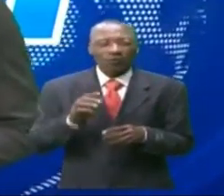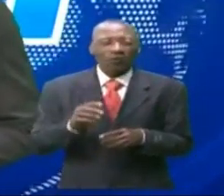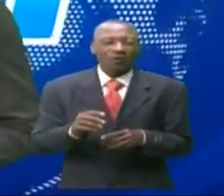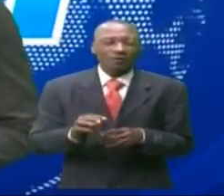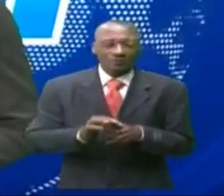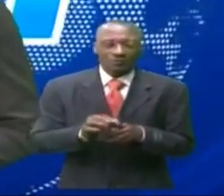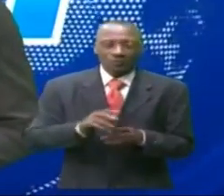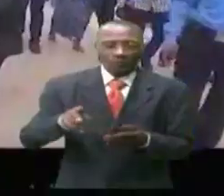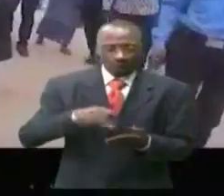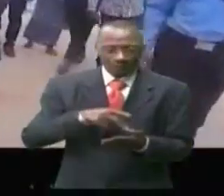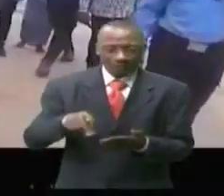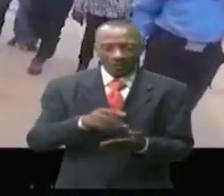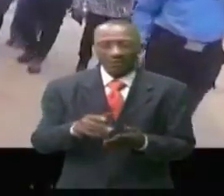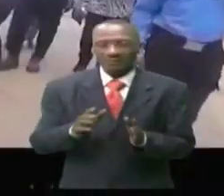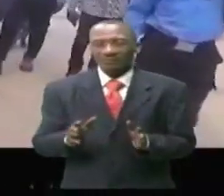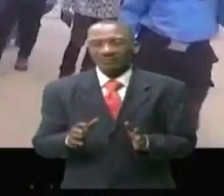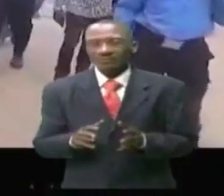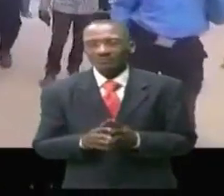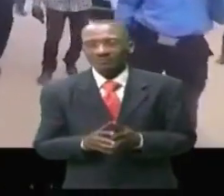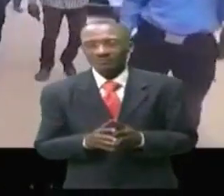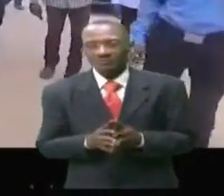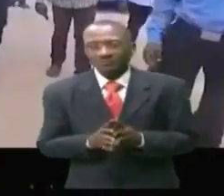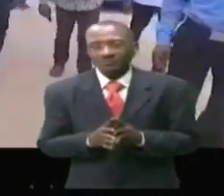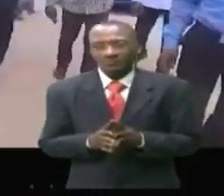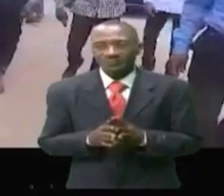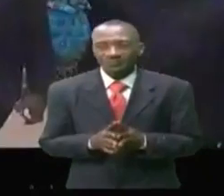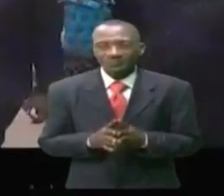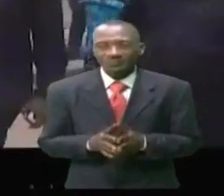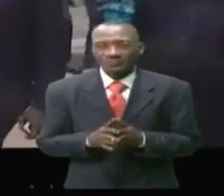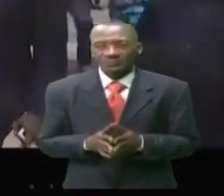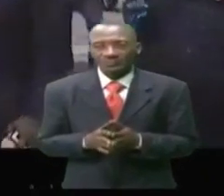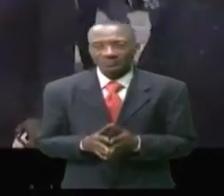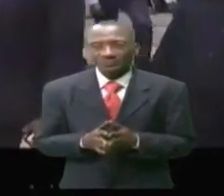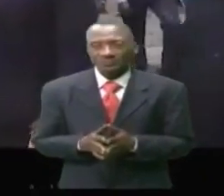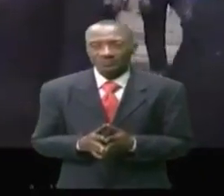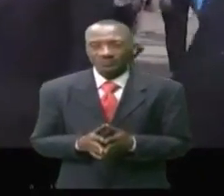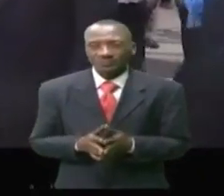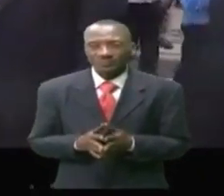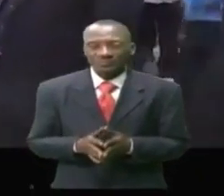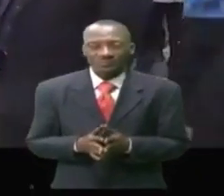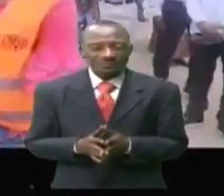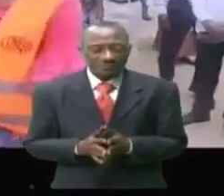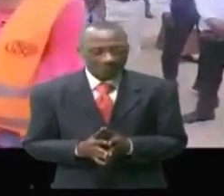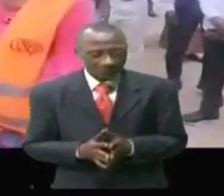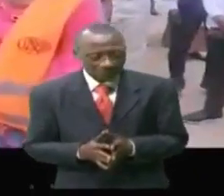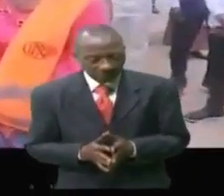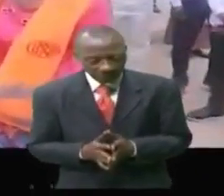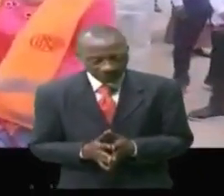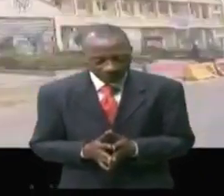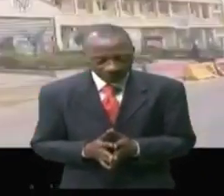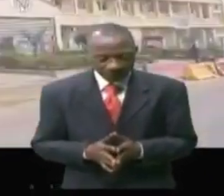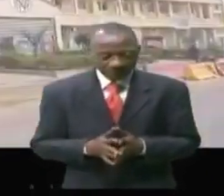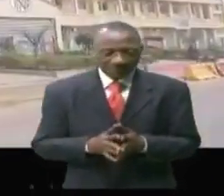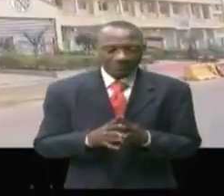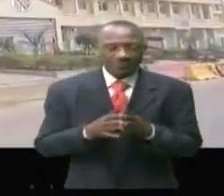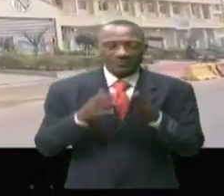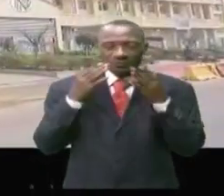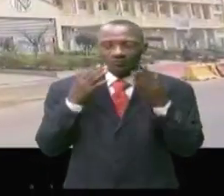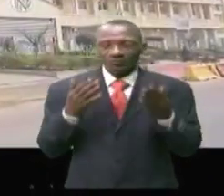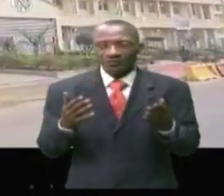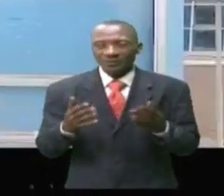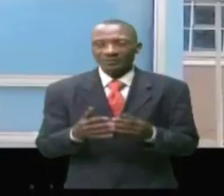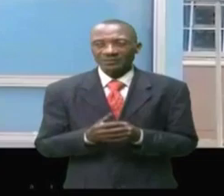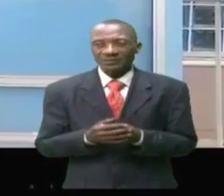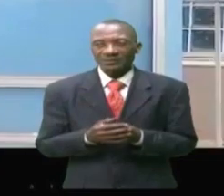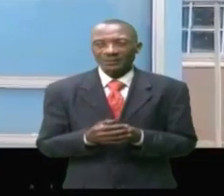Kalong. Une joie immense et manifeste mercredi 6 septembre 2023 à la direction